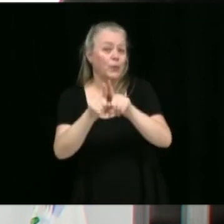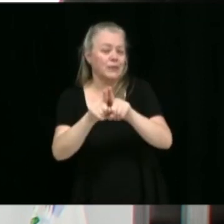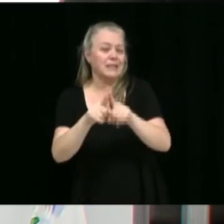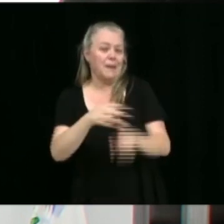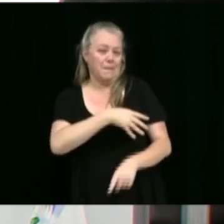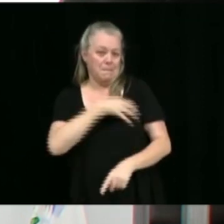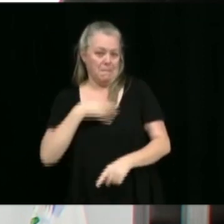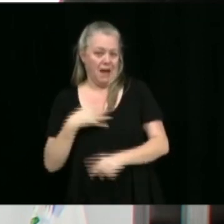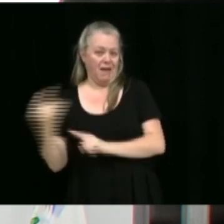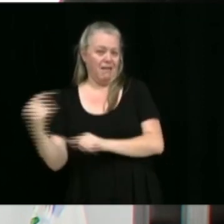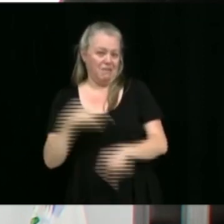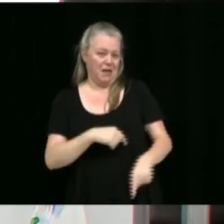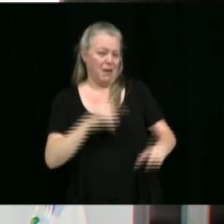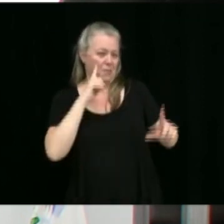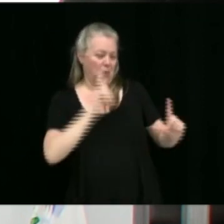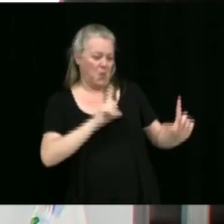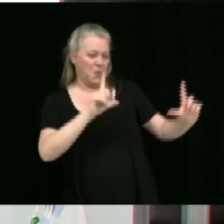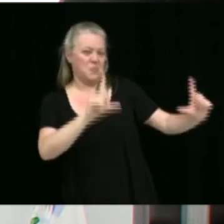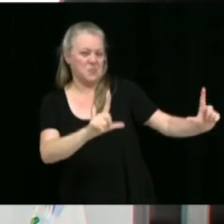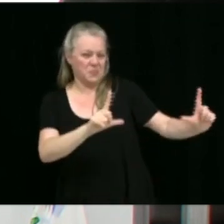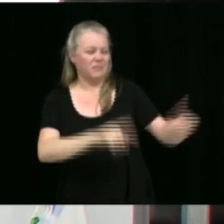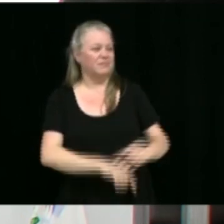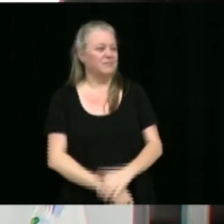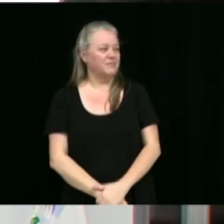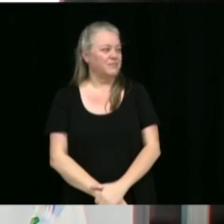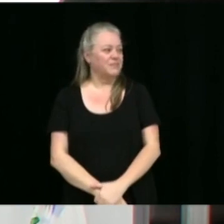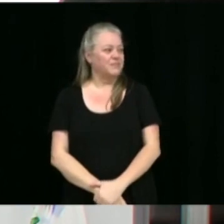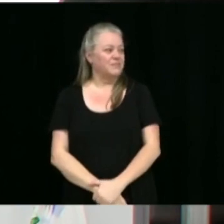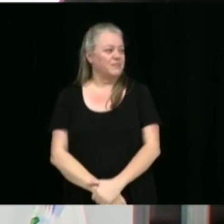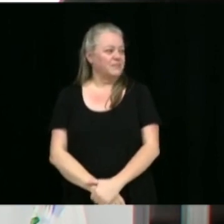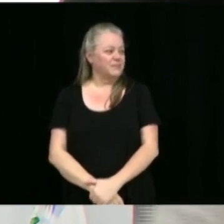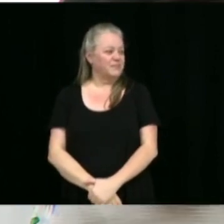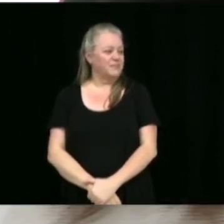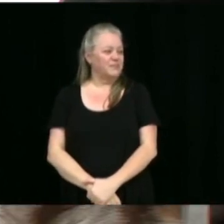remettre cette distinction. Antoine.